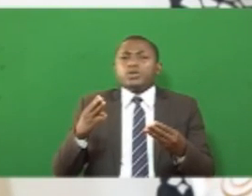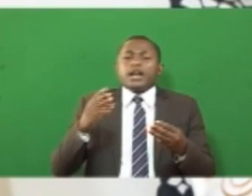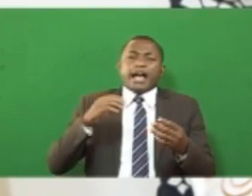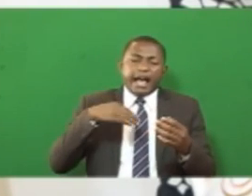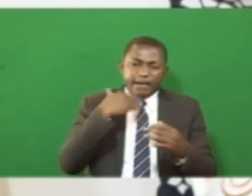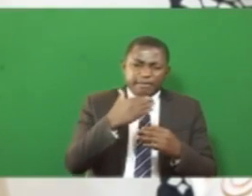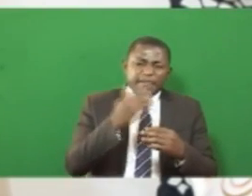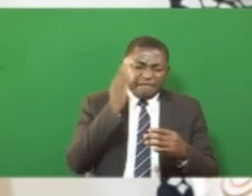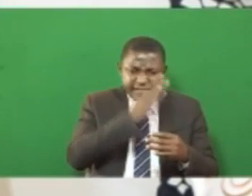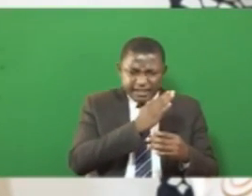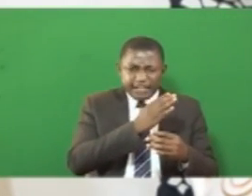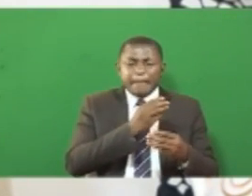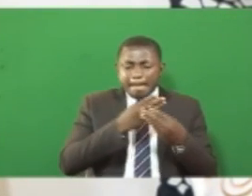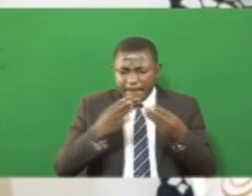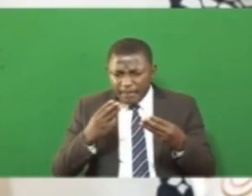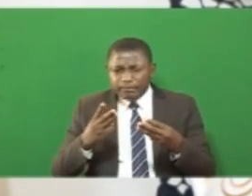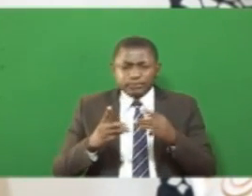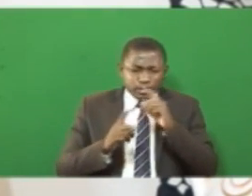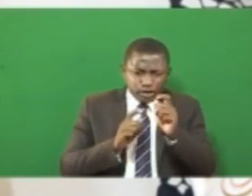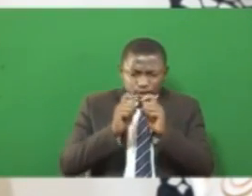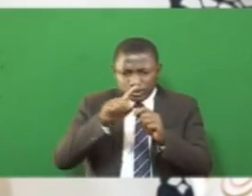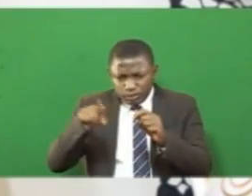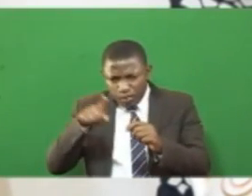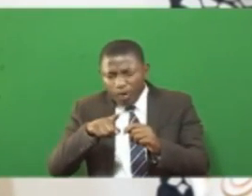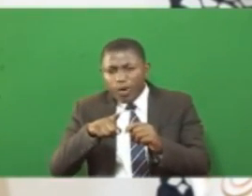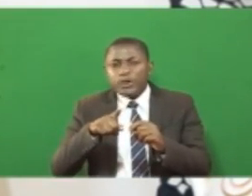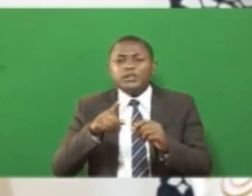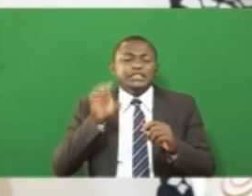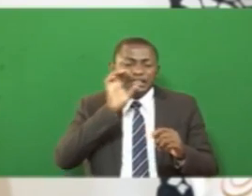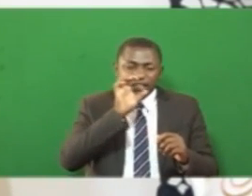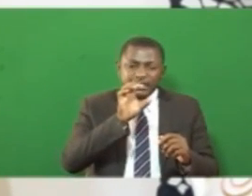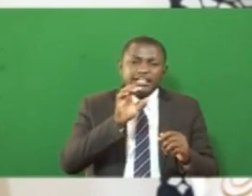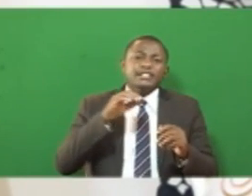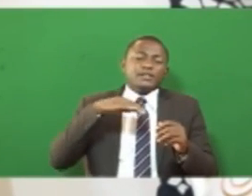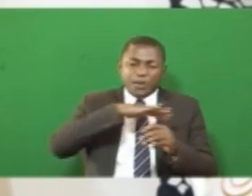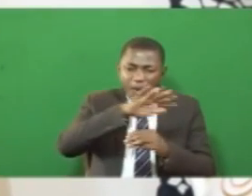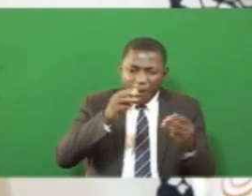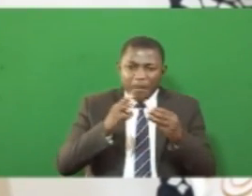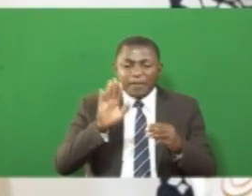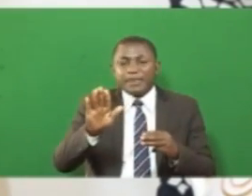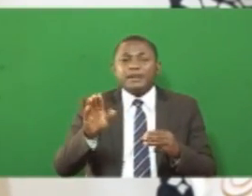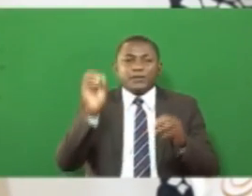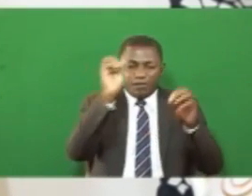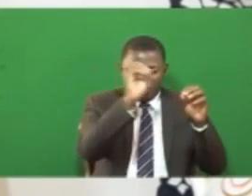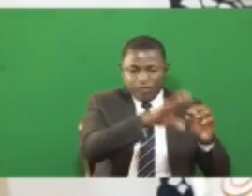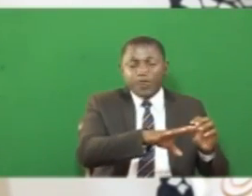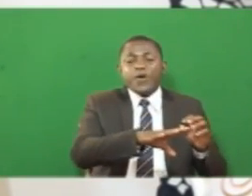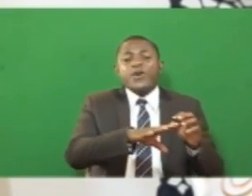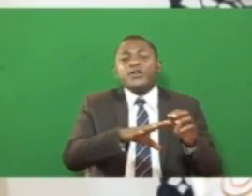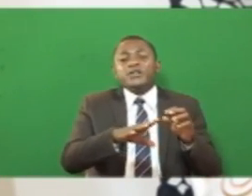vanhu vaanobatsira nekukurudzira vamwe nekunyengera kuti vatyorewo mitemo yaMwari kuti vagoparara